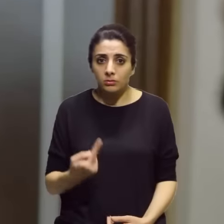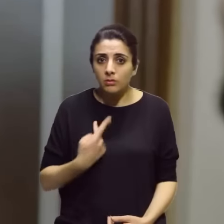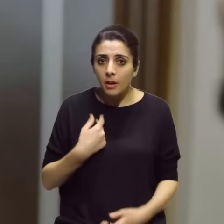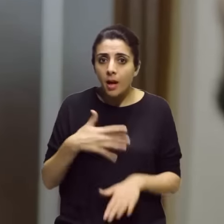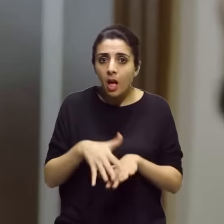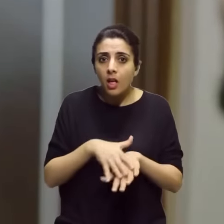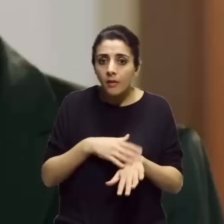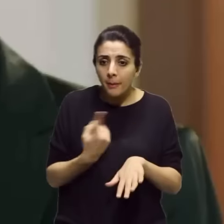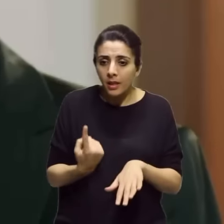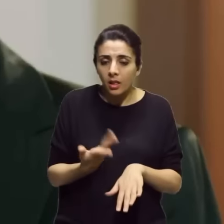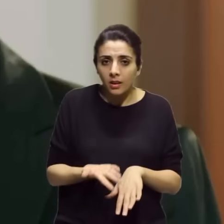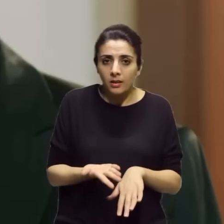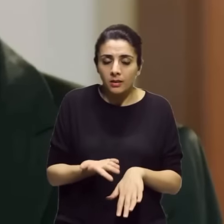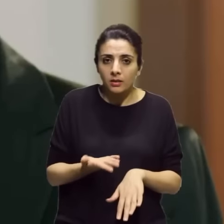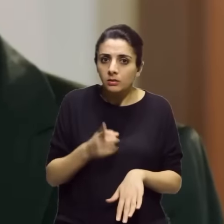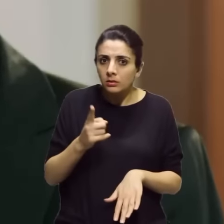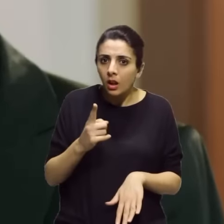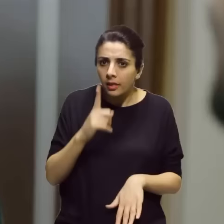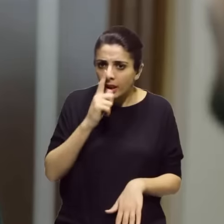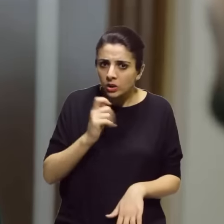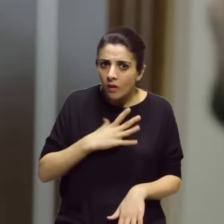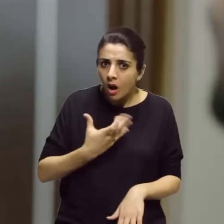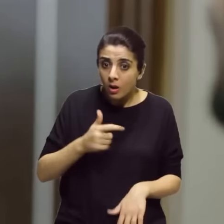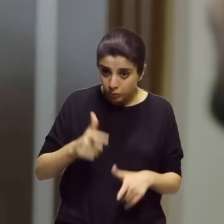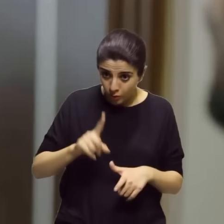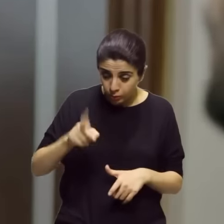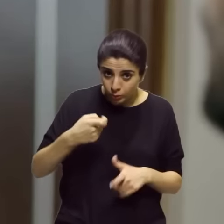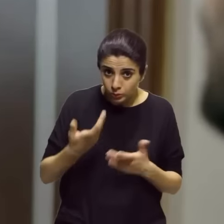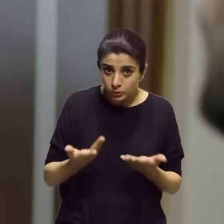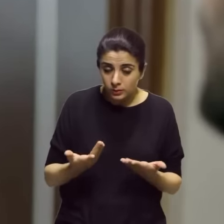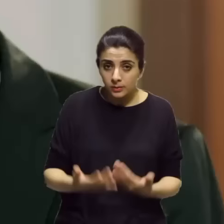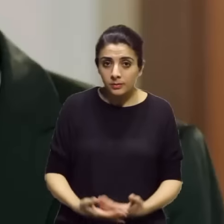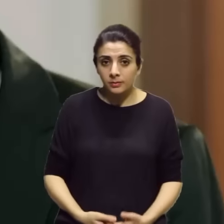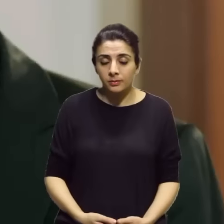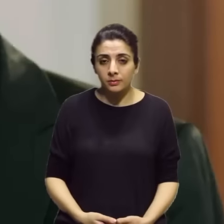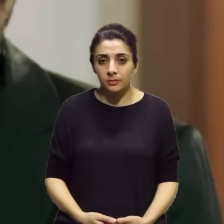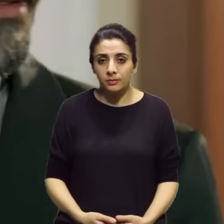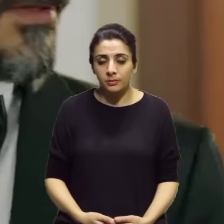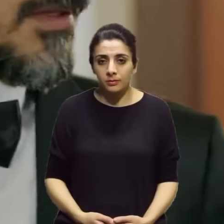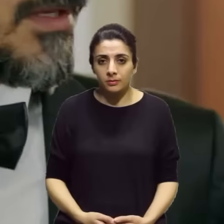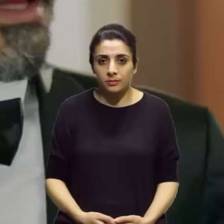Benim eldivenimin tekiydi. Sende ne iş var? Burada mı buldun?